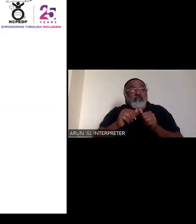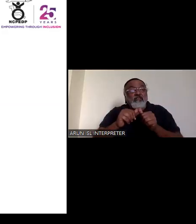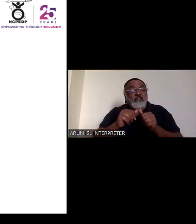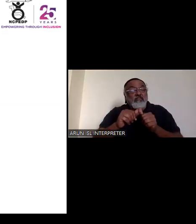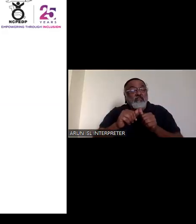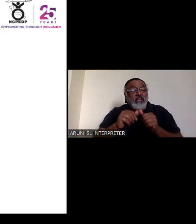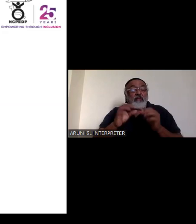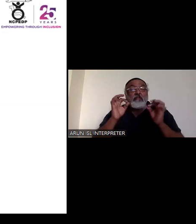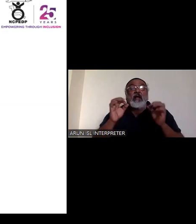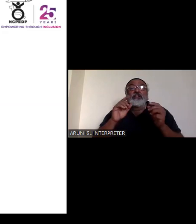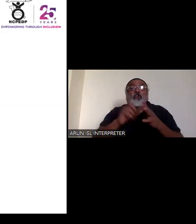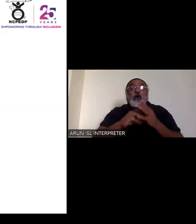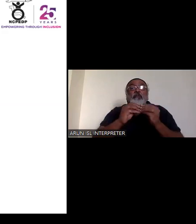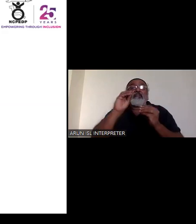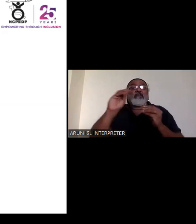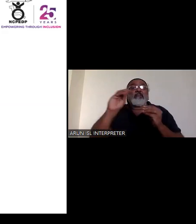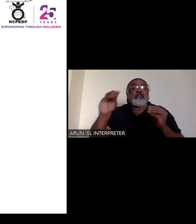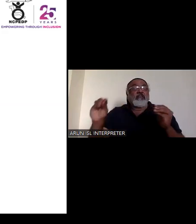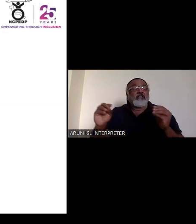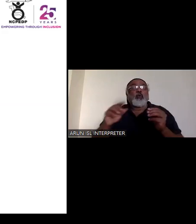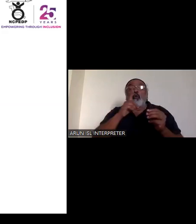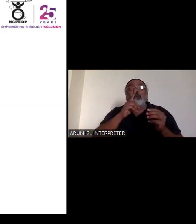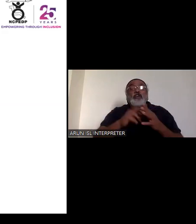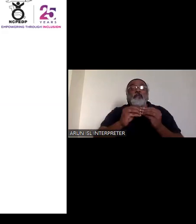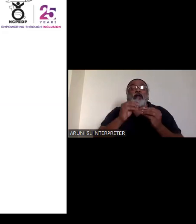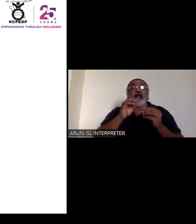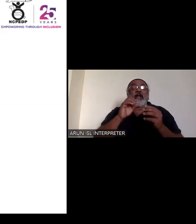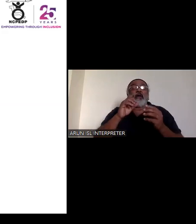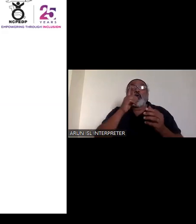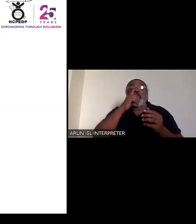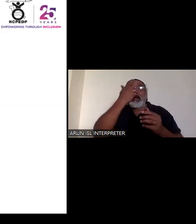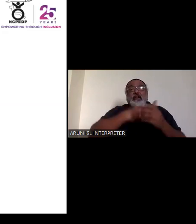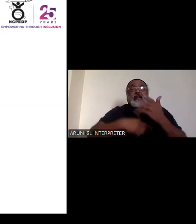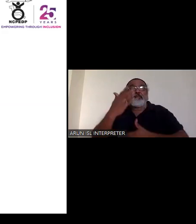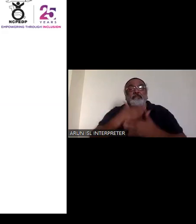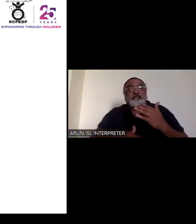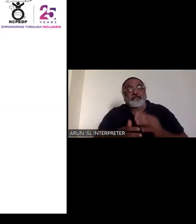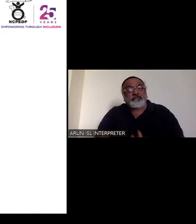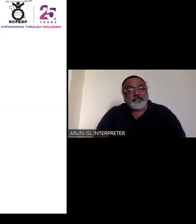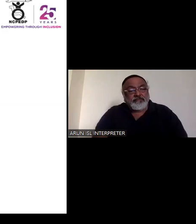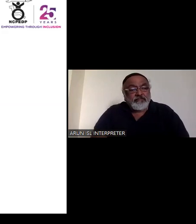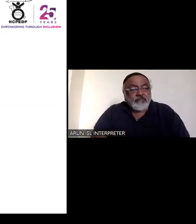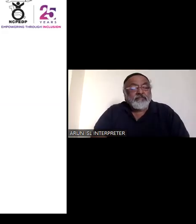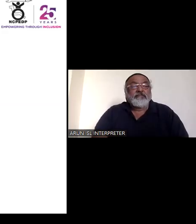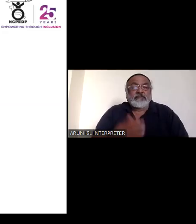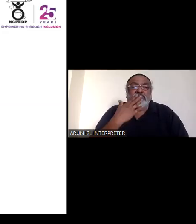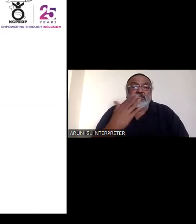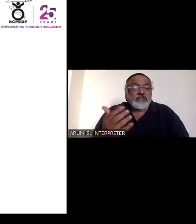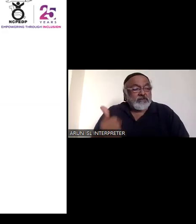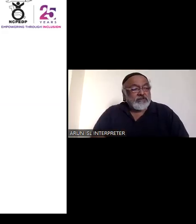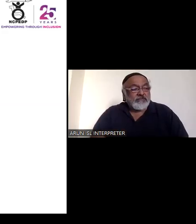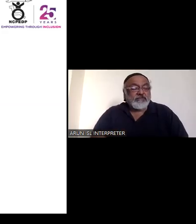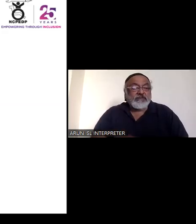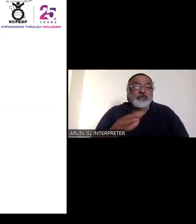of employment of persons with disabilities. Thank you. ठीक, थैंक यू. तो आप